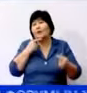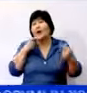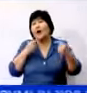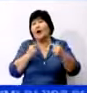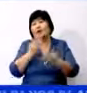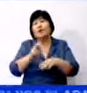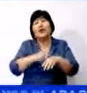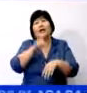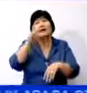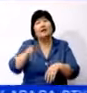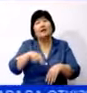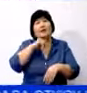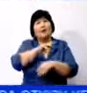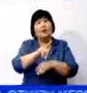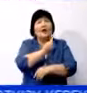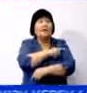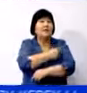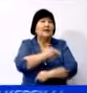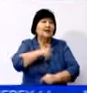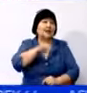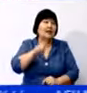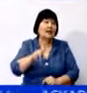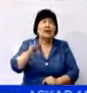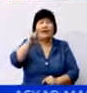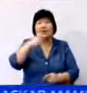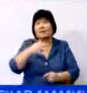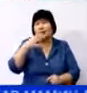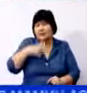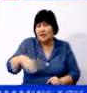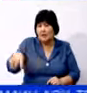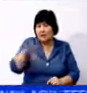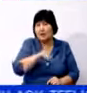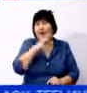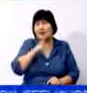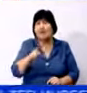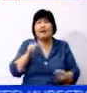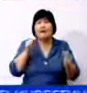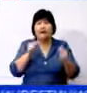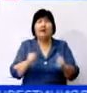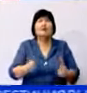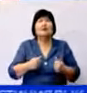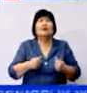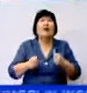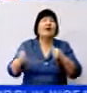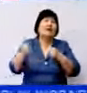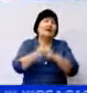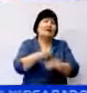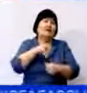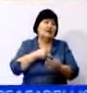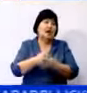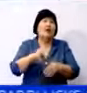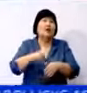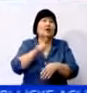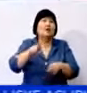білген дәрігерлерге құрмет. Медицина қызметкерлері ел басына күн туған сәтте індетке қарсы келіп алдыңғы шепте болды.